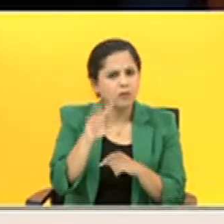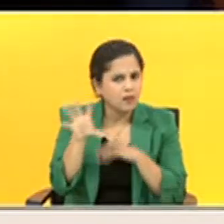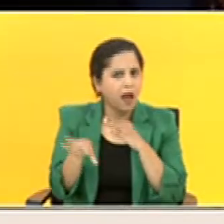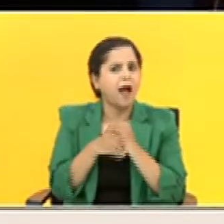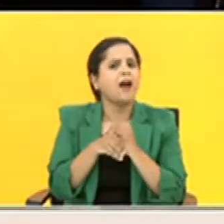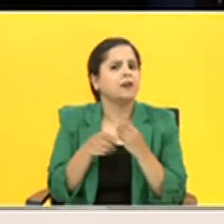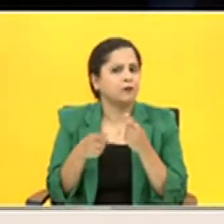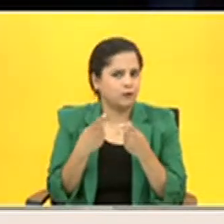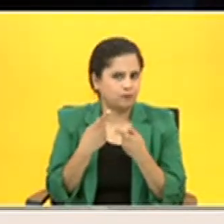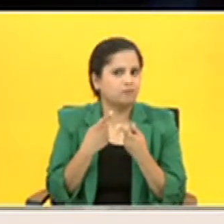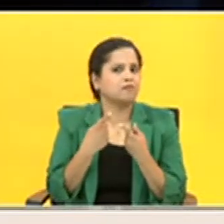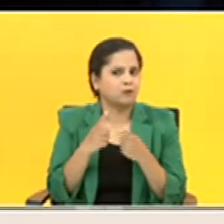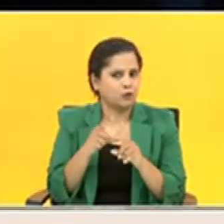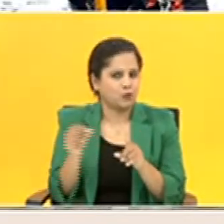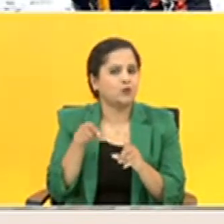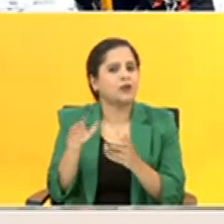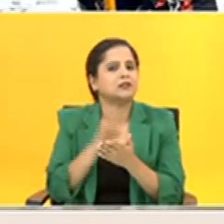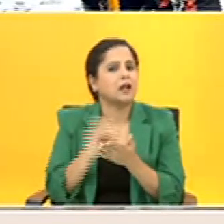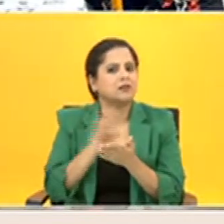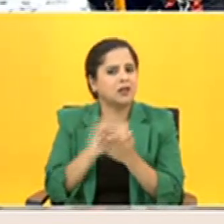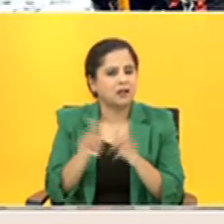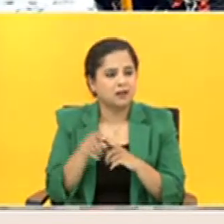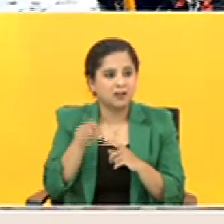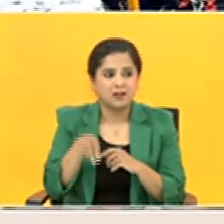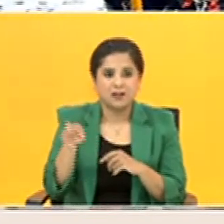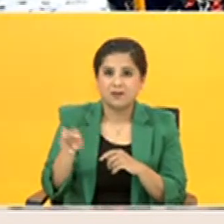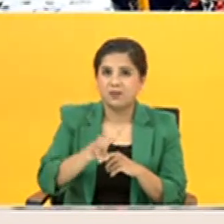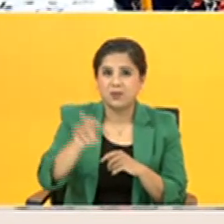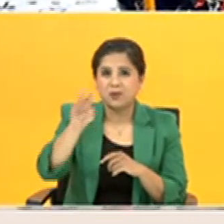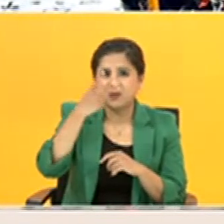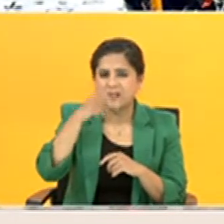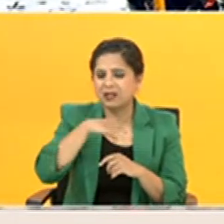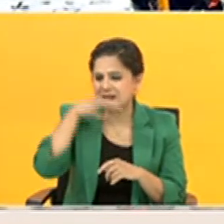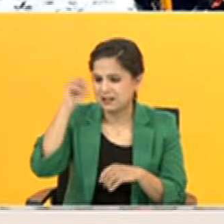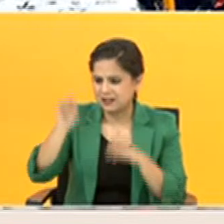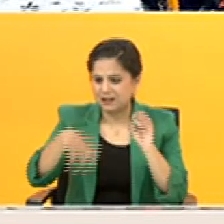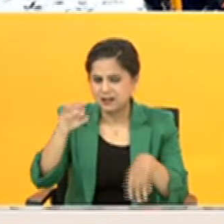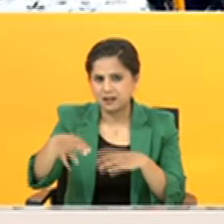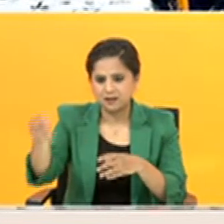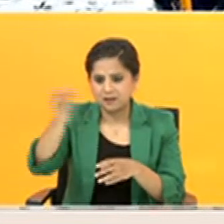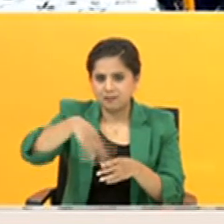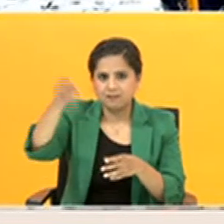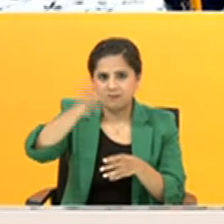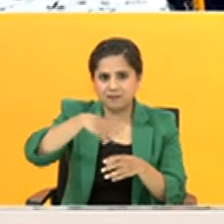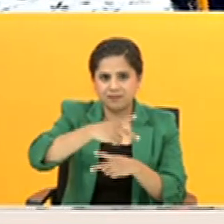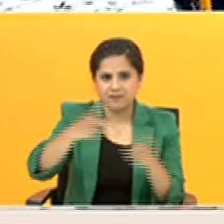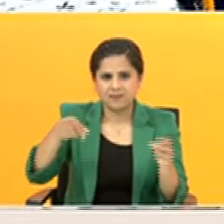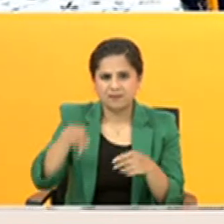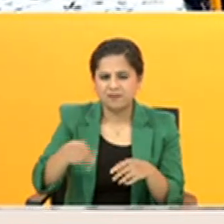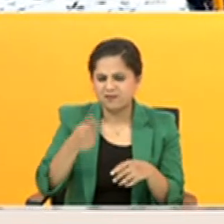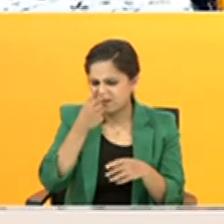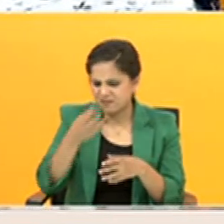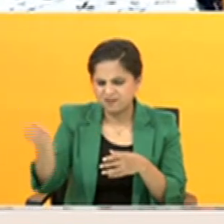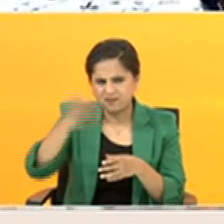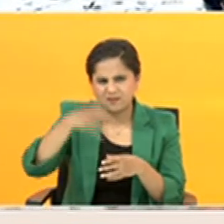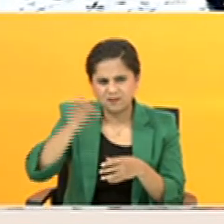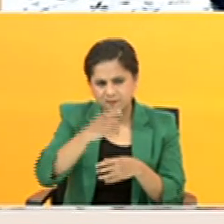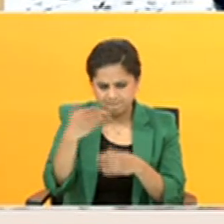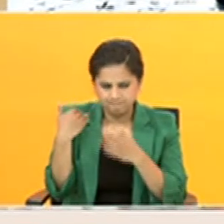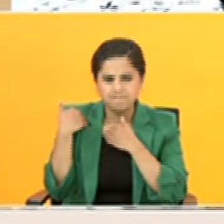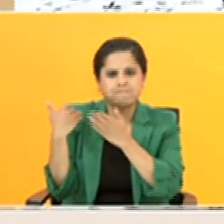जोड़ा, स्वच्छता का। चोटी के पास जो कचरा पड़ा था, उन्होंने उसे हटाने का बीड़ा